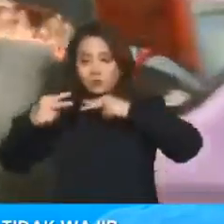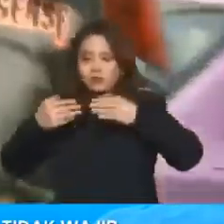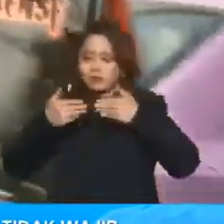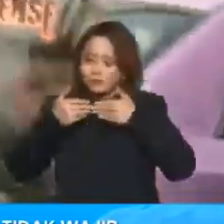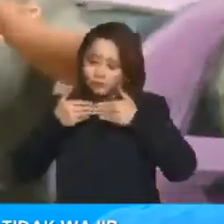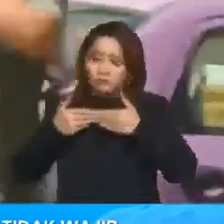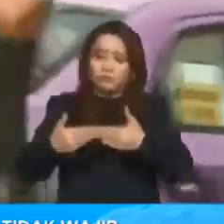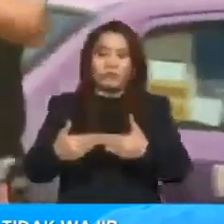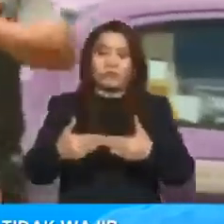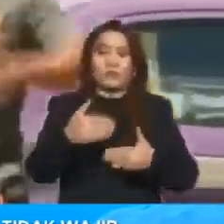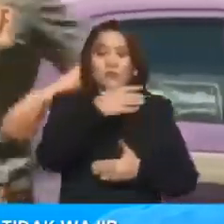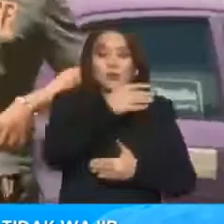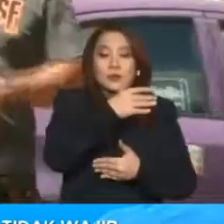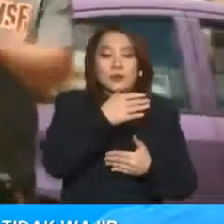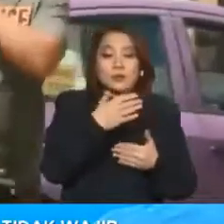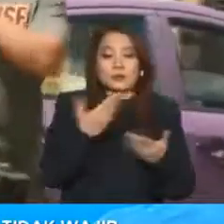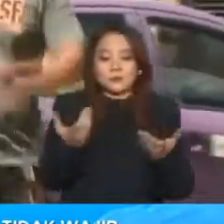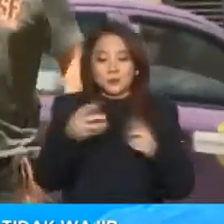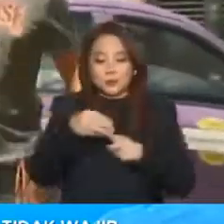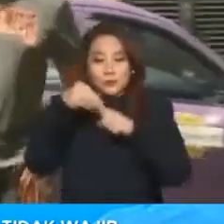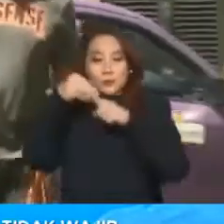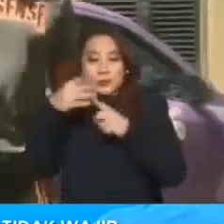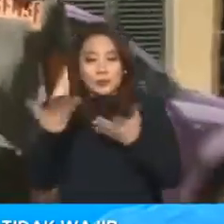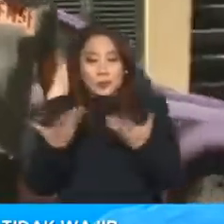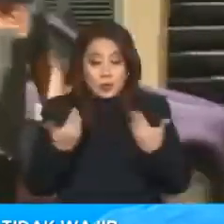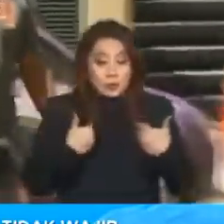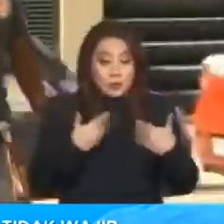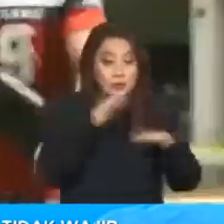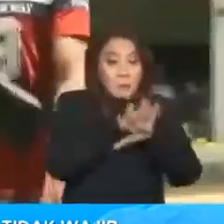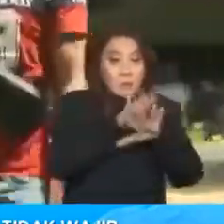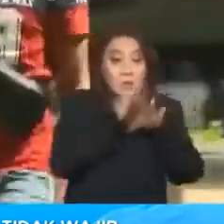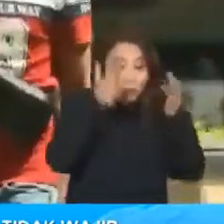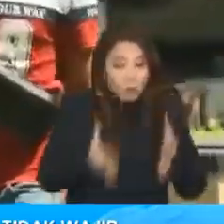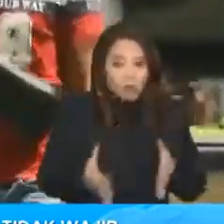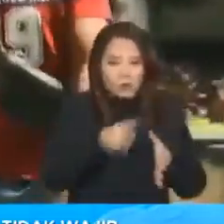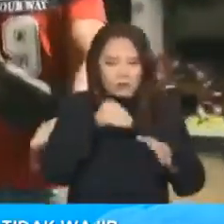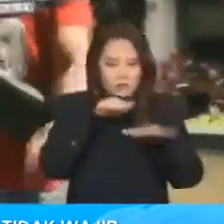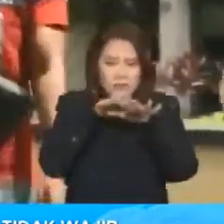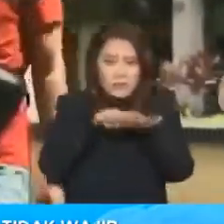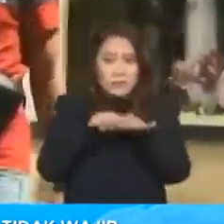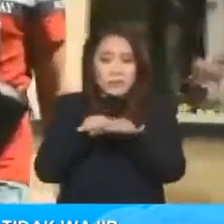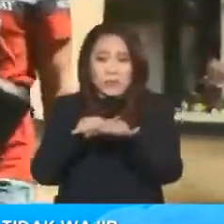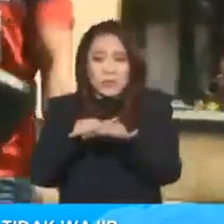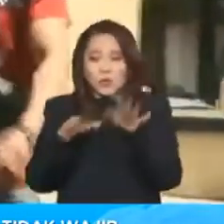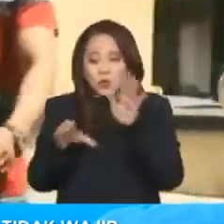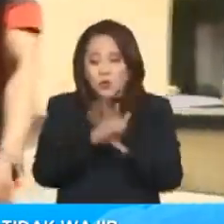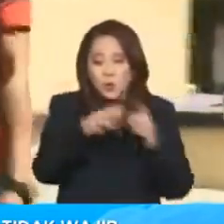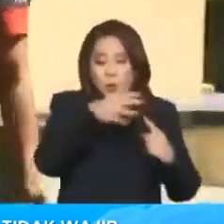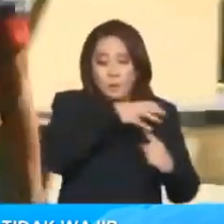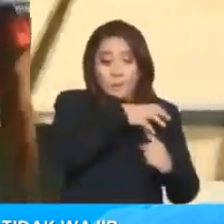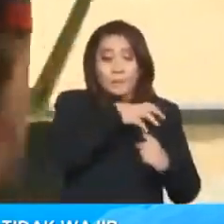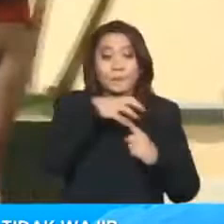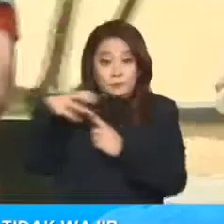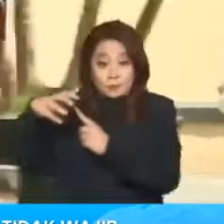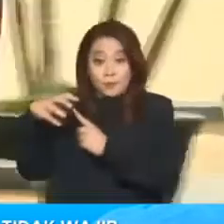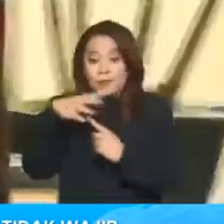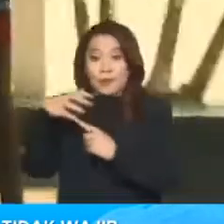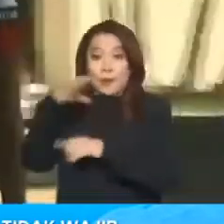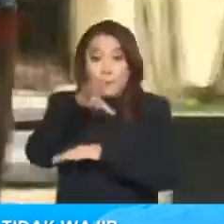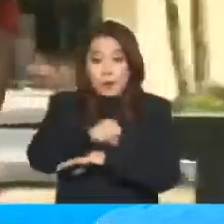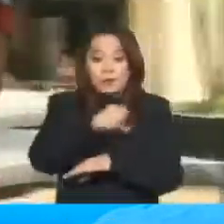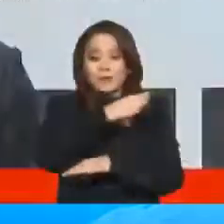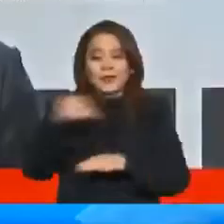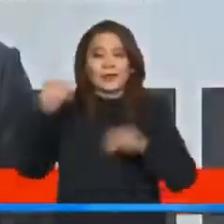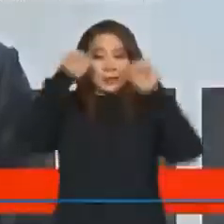diamalkan terutamanya apabila berada di kawasan ramai orang dan sesak seperti bazaar Ramadhan pasar malam